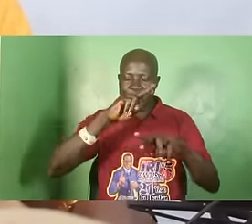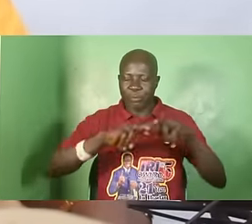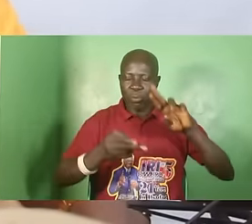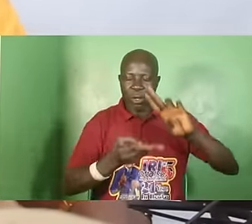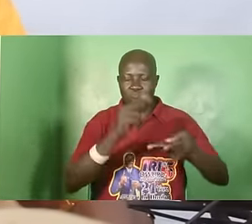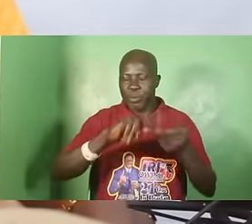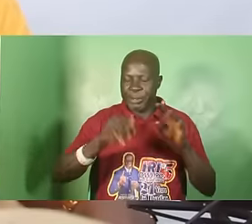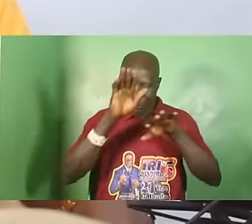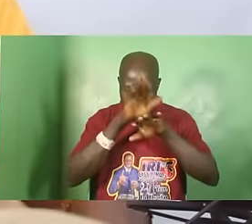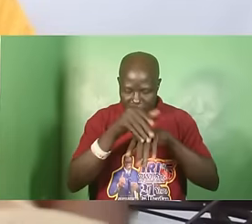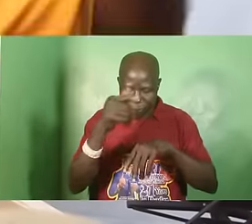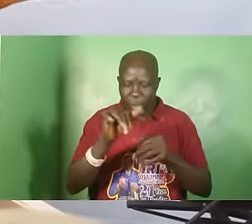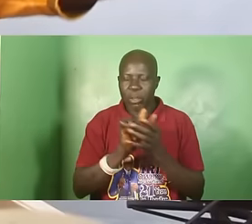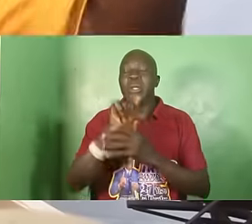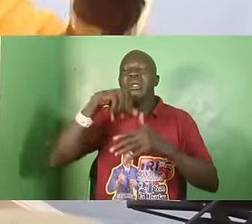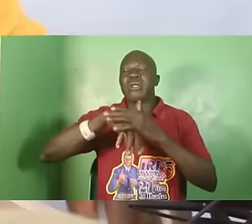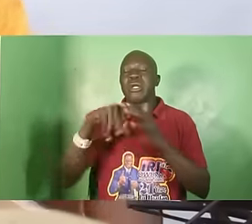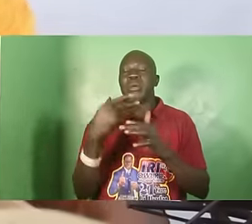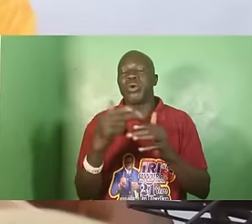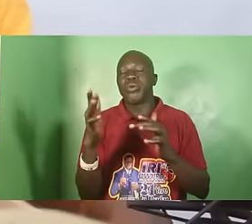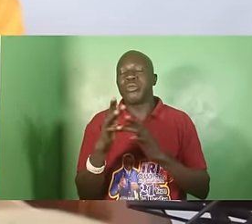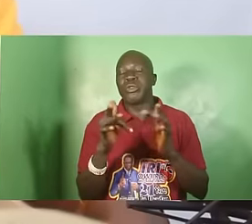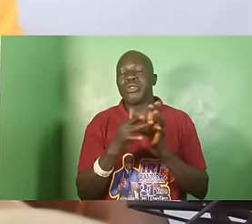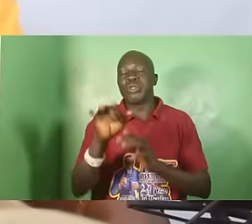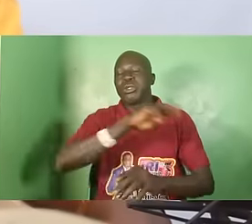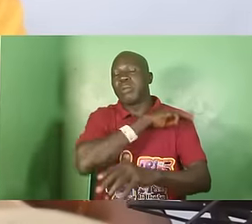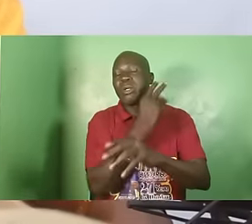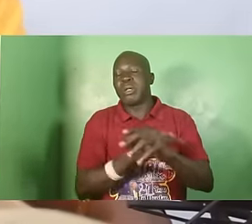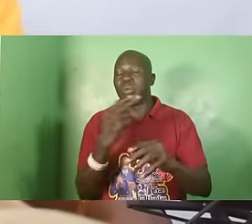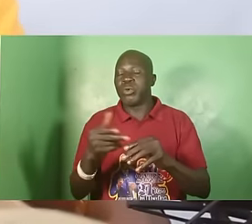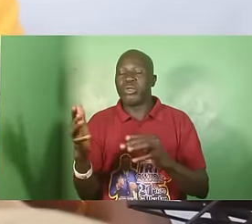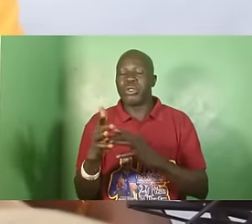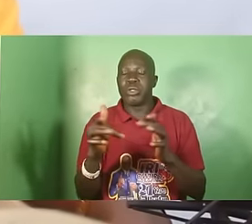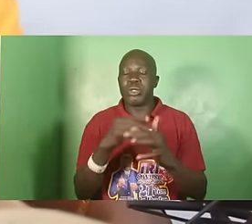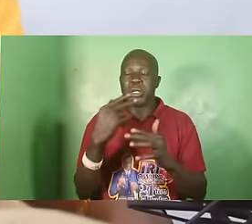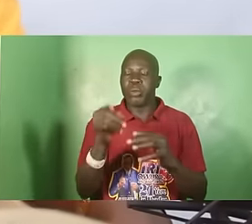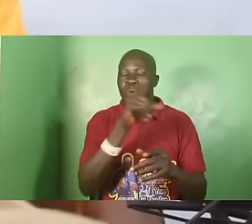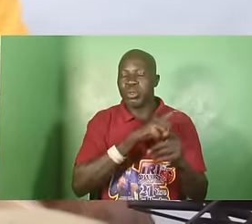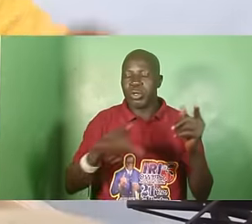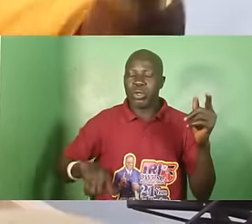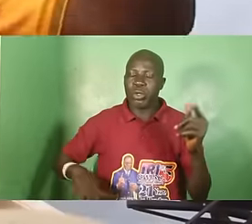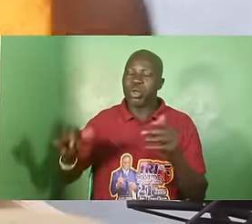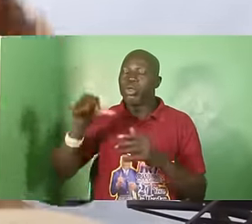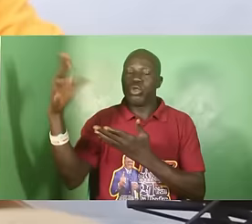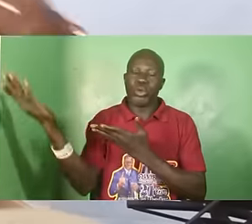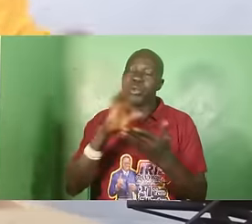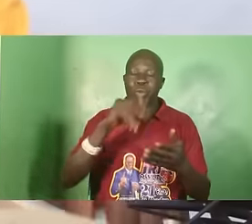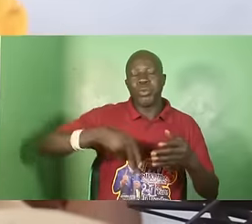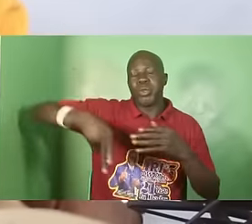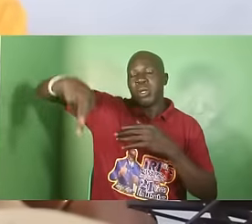fún mi. Ìyáni yá bọ̀ ká. Mi jù ní balùwẹ̀ kápá. Lórúkọ Olúwa. Mo ní wàá gbó òkè